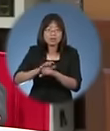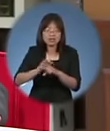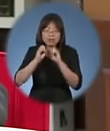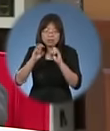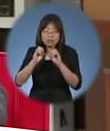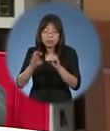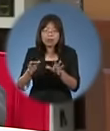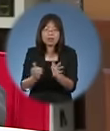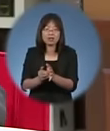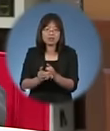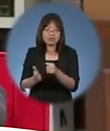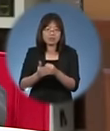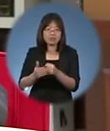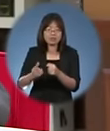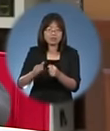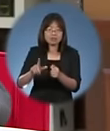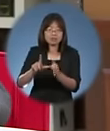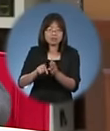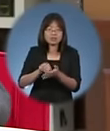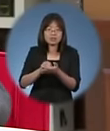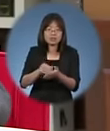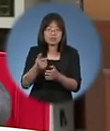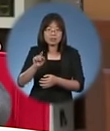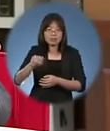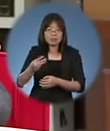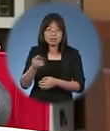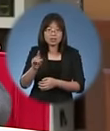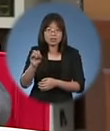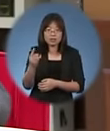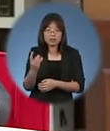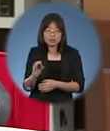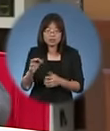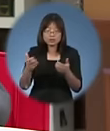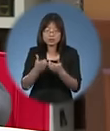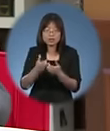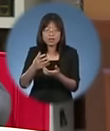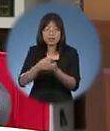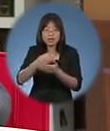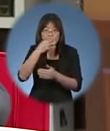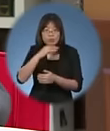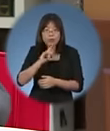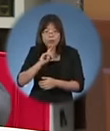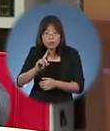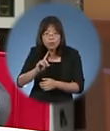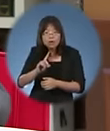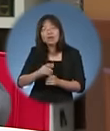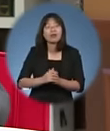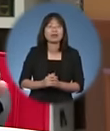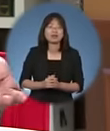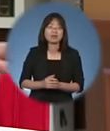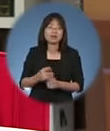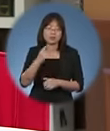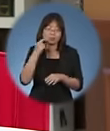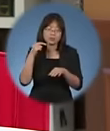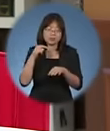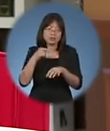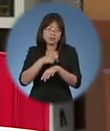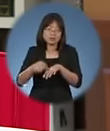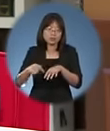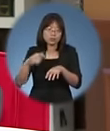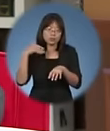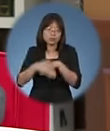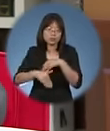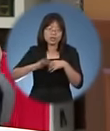전파했잖아요. 그래서 그때 등장하는 나폴레옹 전쟁이 가져온 가장 큰 효과가 소위 내셔널리즘. 네, 네. 민족주의가 전세에